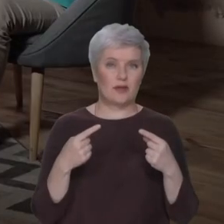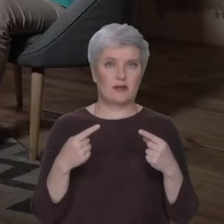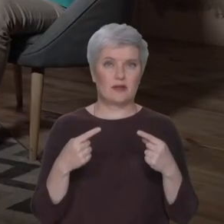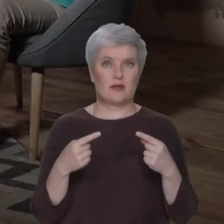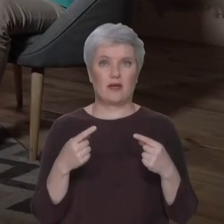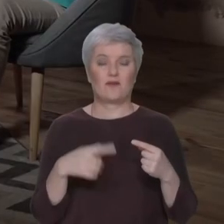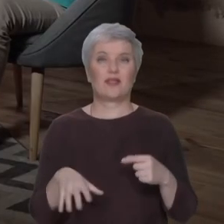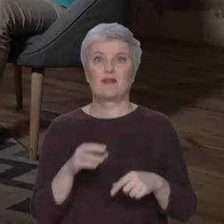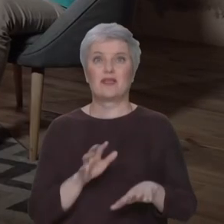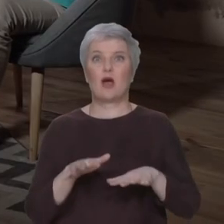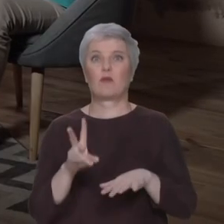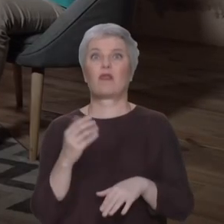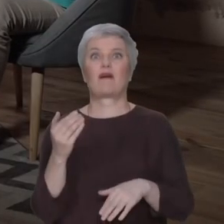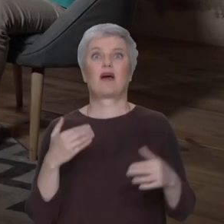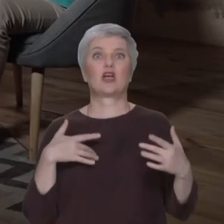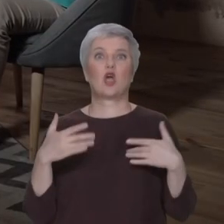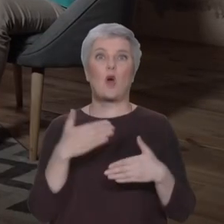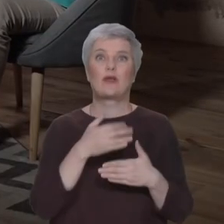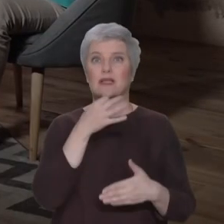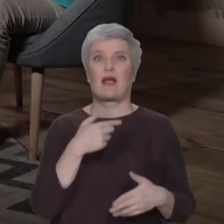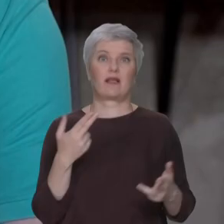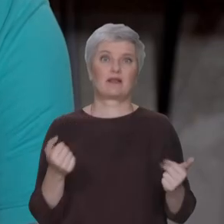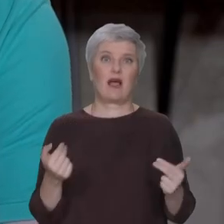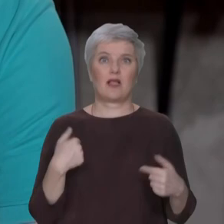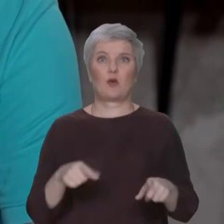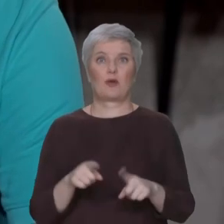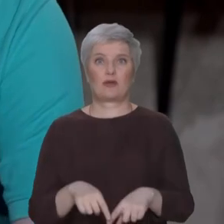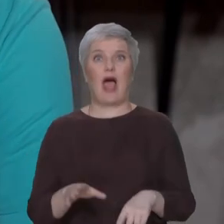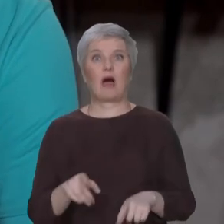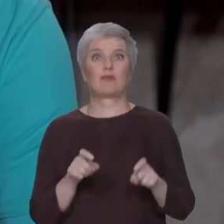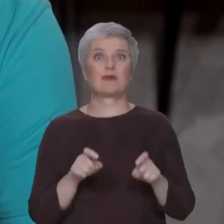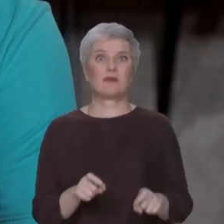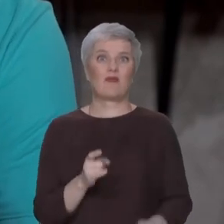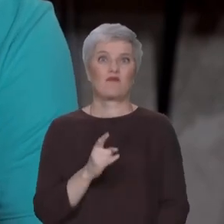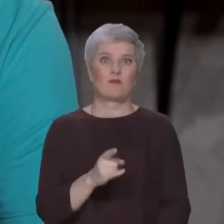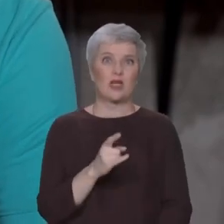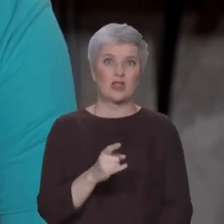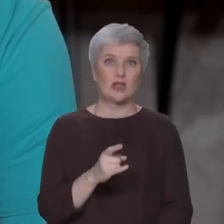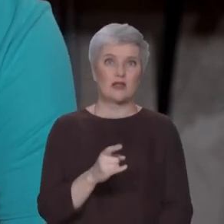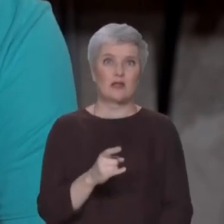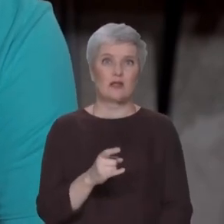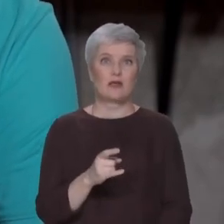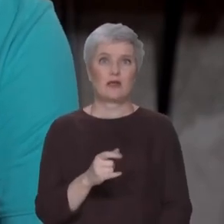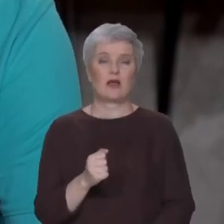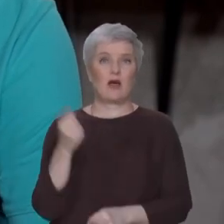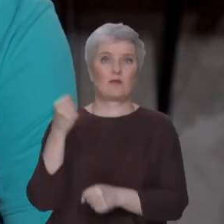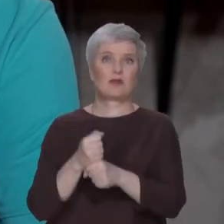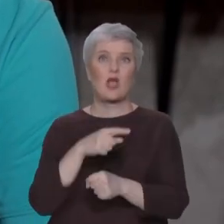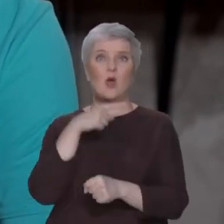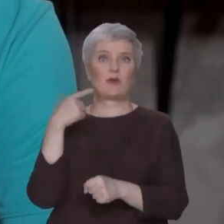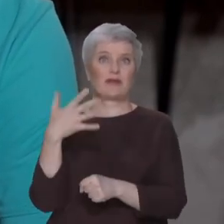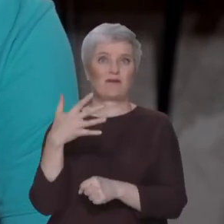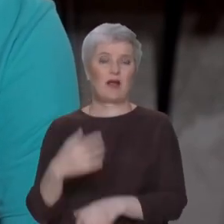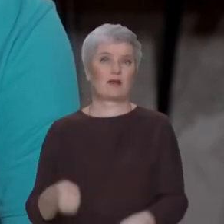всі, скоріш, прийдуть на ваш концерт і скажуть, да, ми теж за. Но потім сядуть в машину, почіплять російський прапор і проїдуть